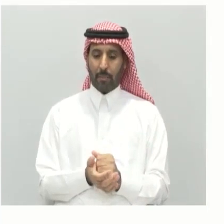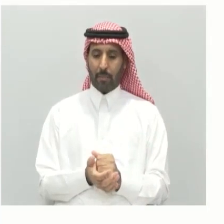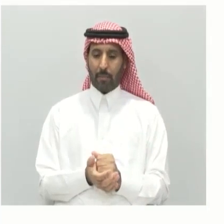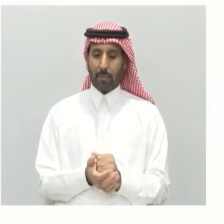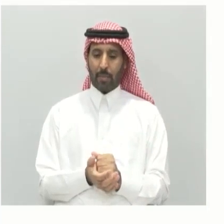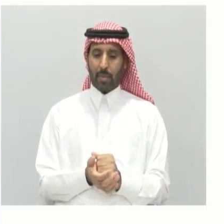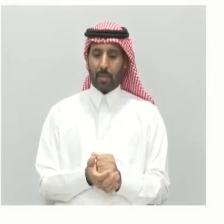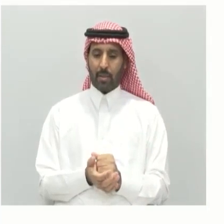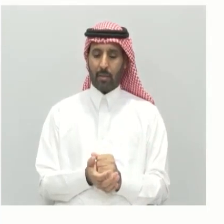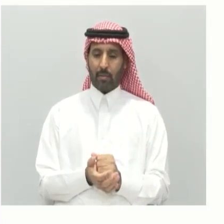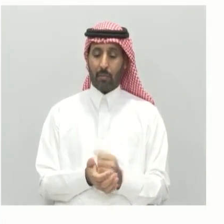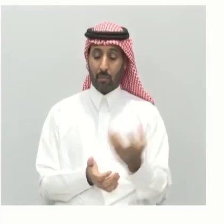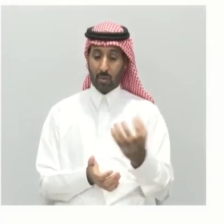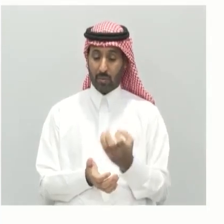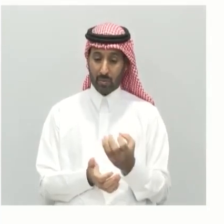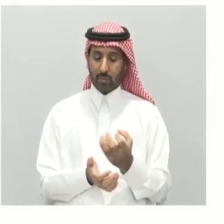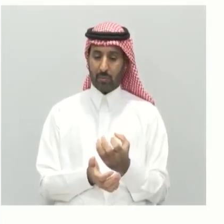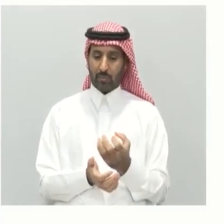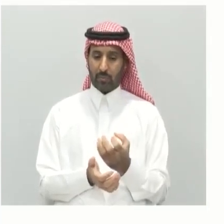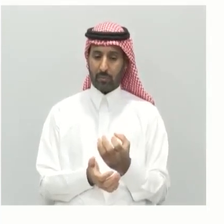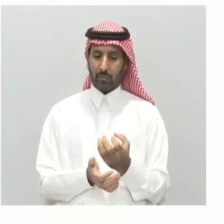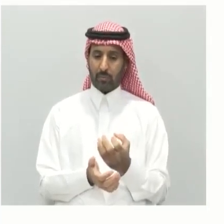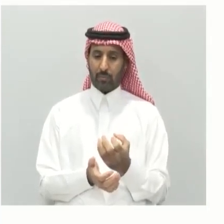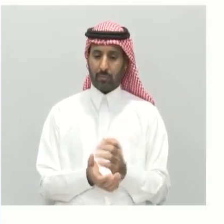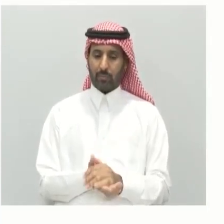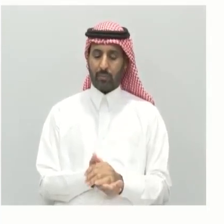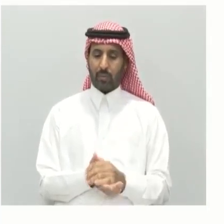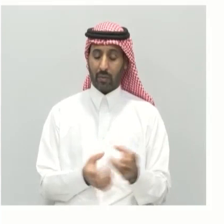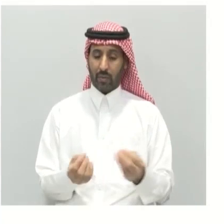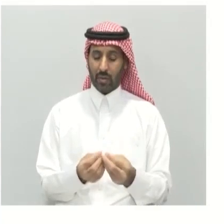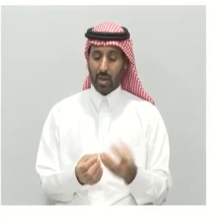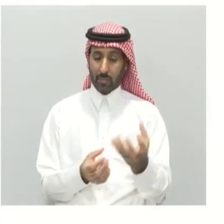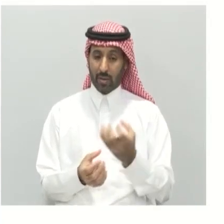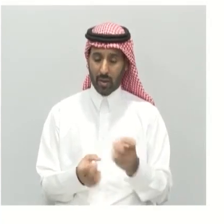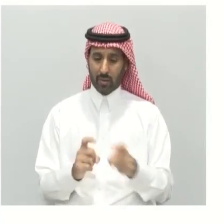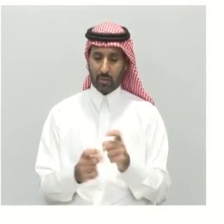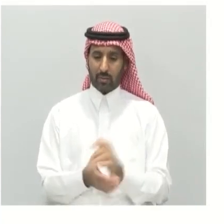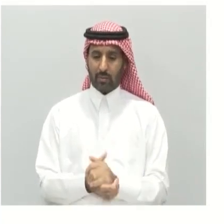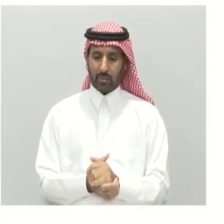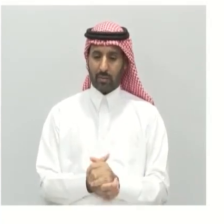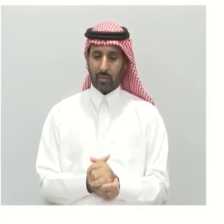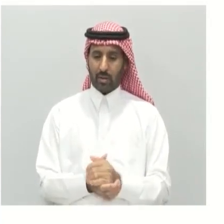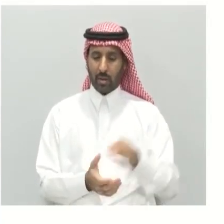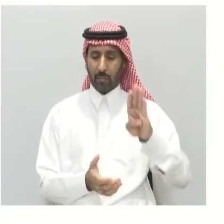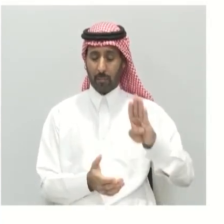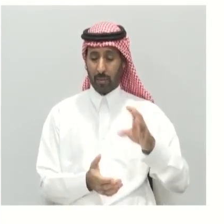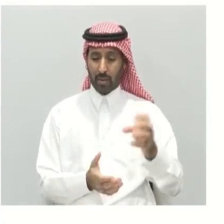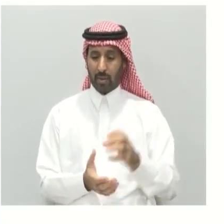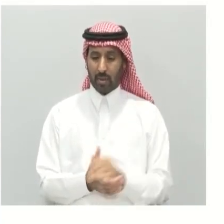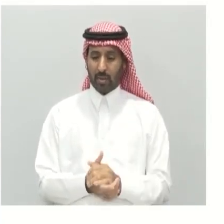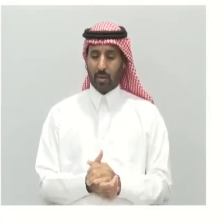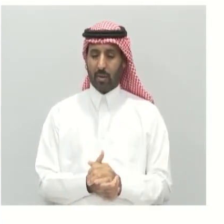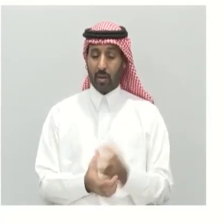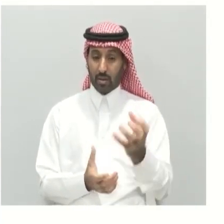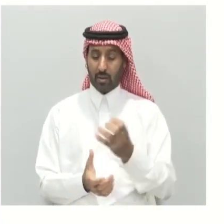يعد عاملا مؤكسدا اللي هي ايش اللي هي مستقبل الكترونات مستقبل الكترونات معناته انه كسب